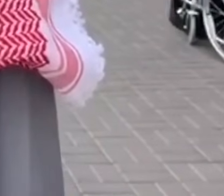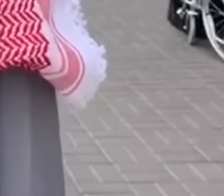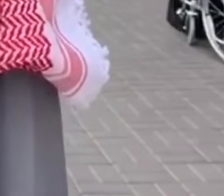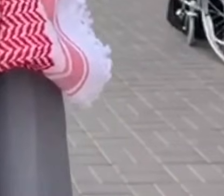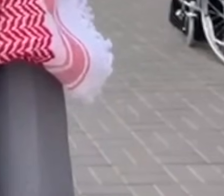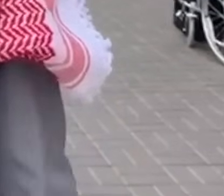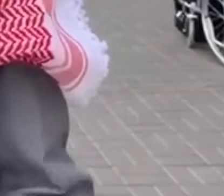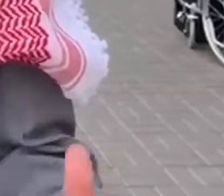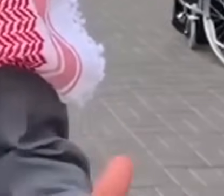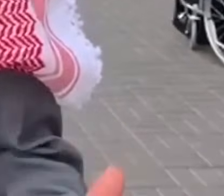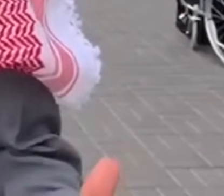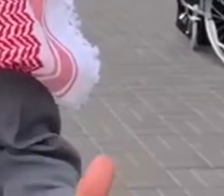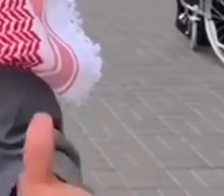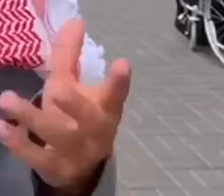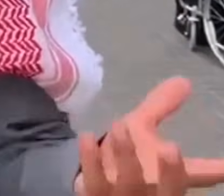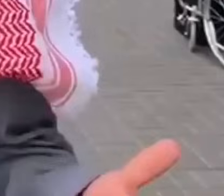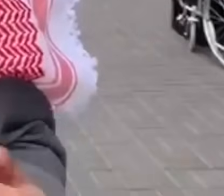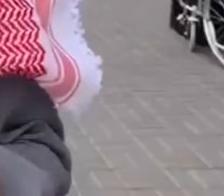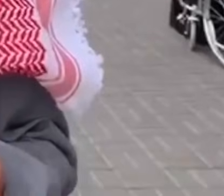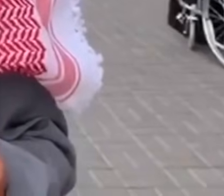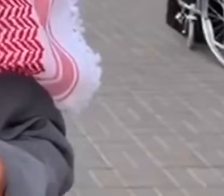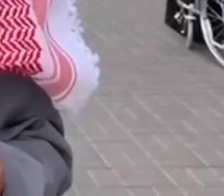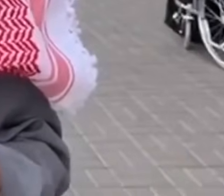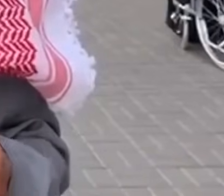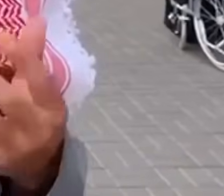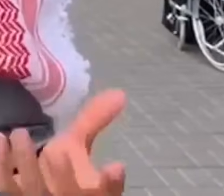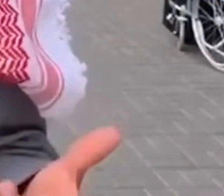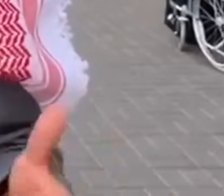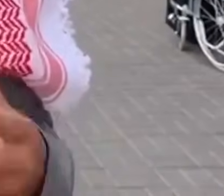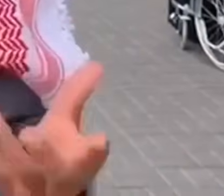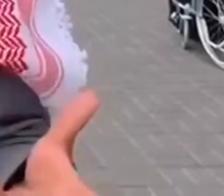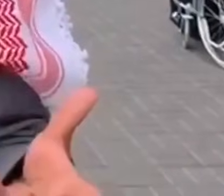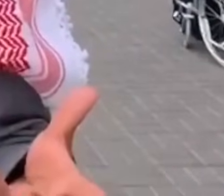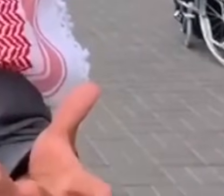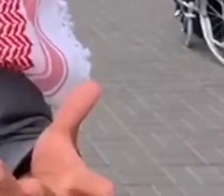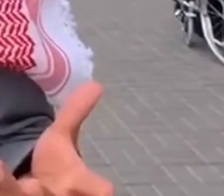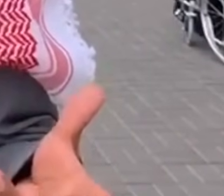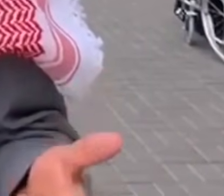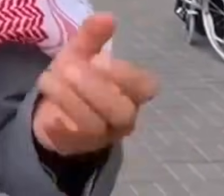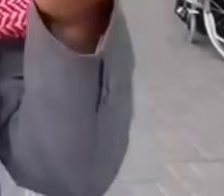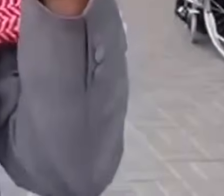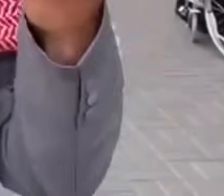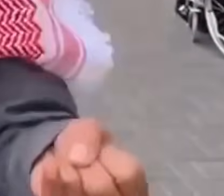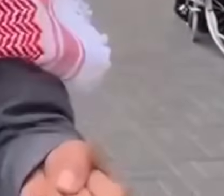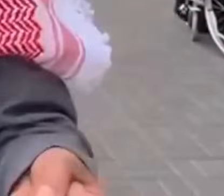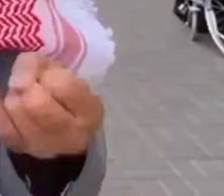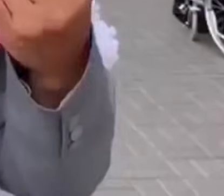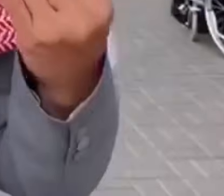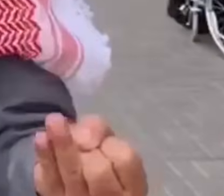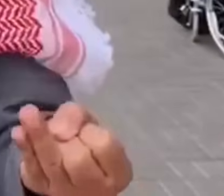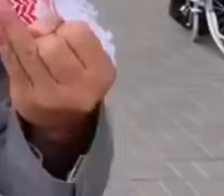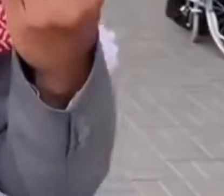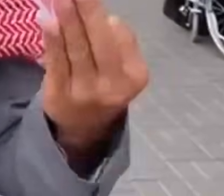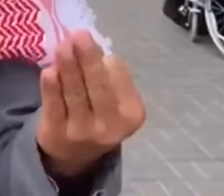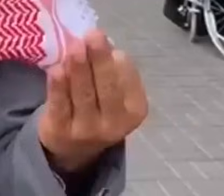kesulitan. Semoga tiap waktu yang dilalui dalam kegiatan di bulan Ramadan ini benar-benar nambah iman,